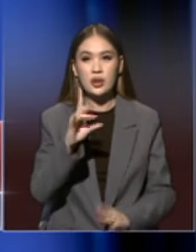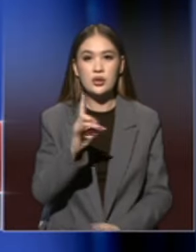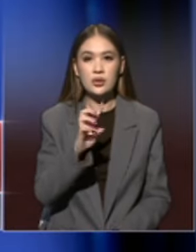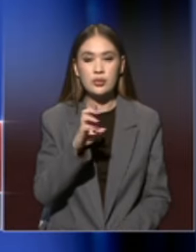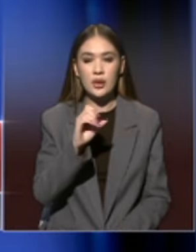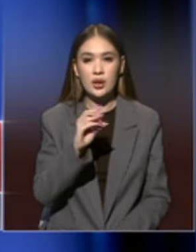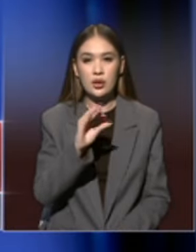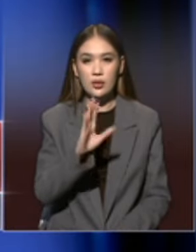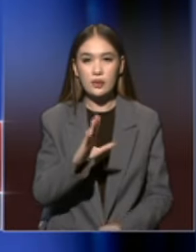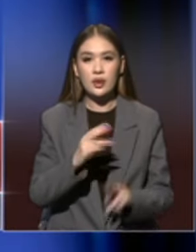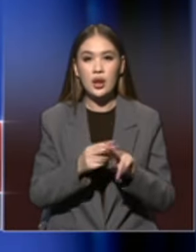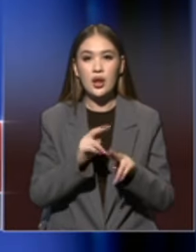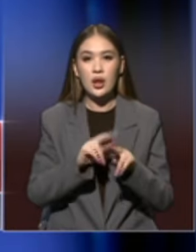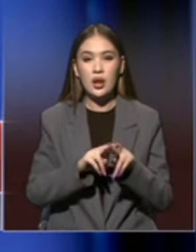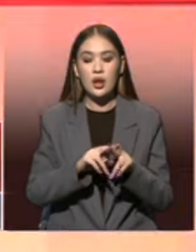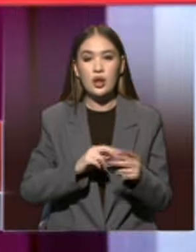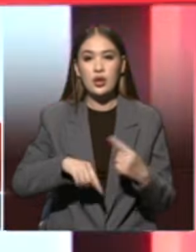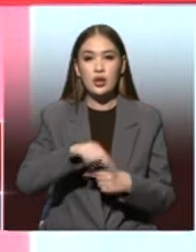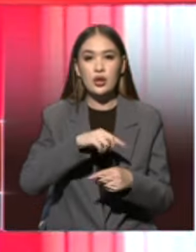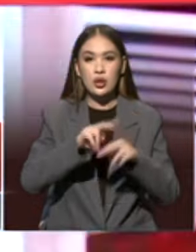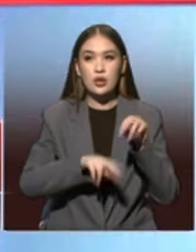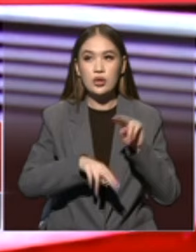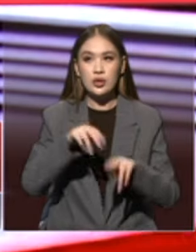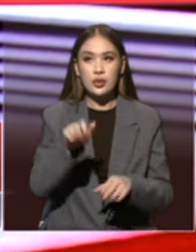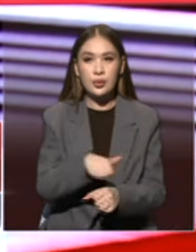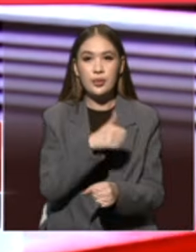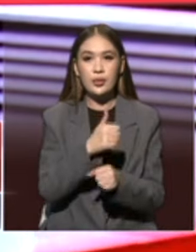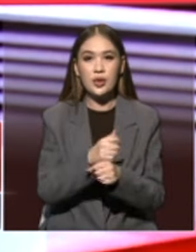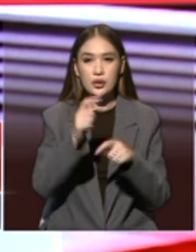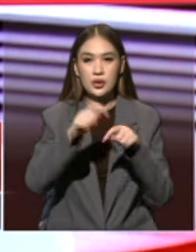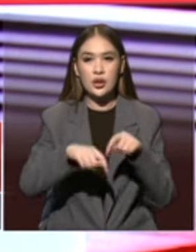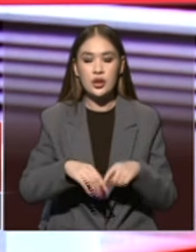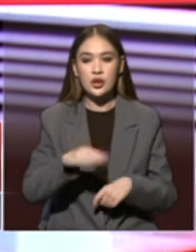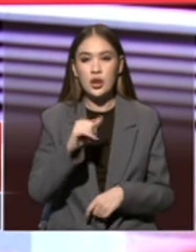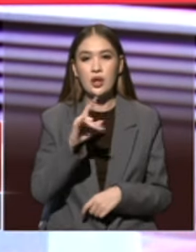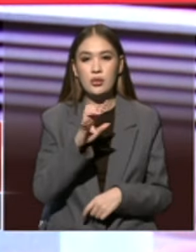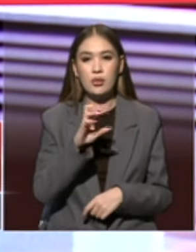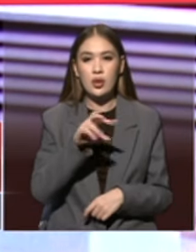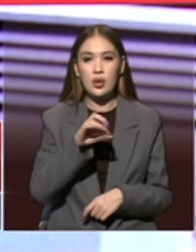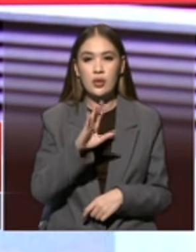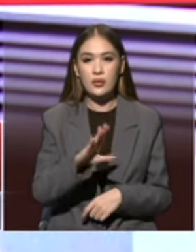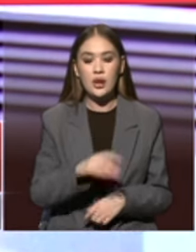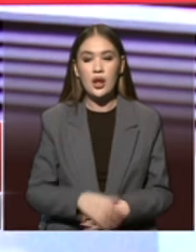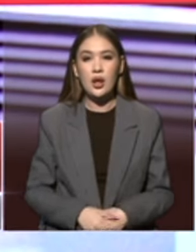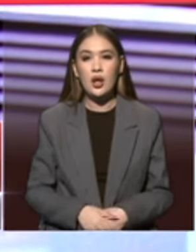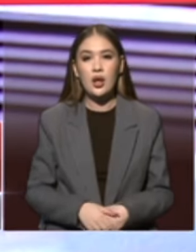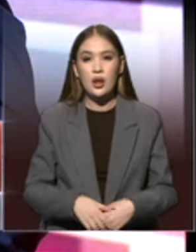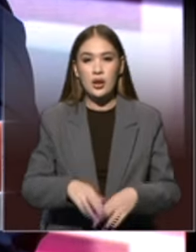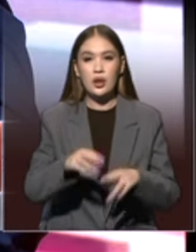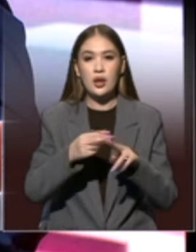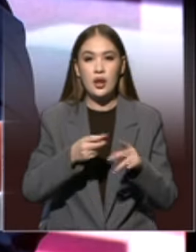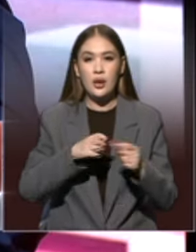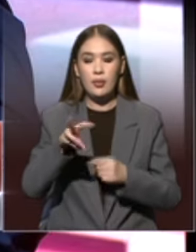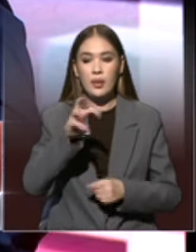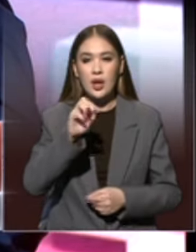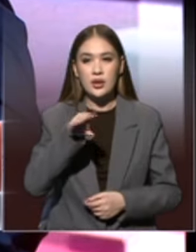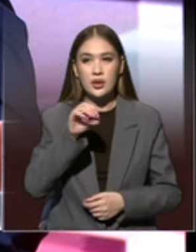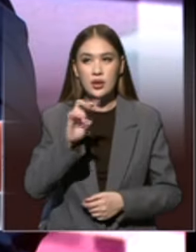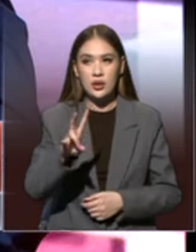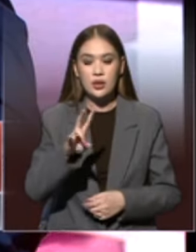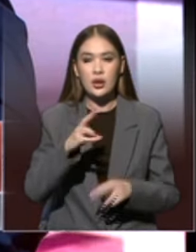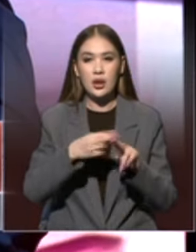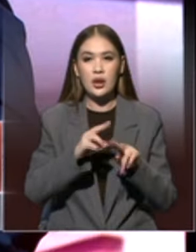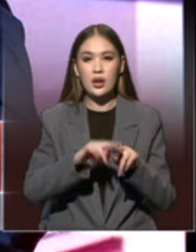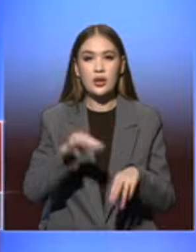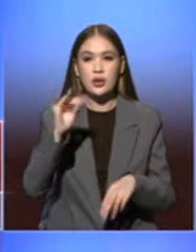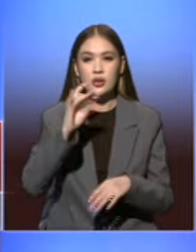және өнеркәсіп құрылыс министрлігі комитетінің бас сарапшысы Марат Жарболов, қоғам қайраткері Өлмесхан Мәтен,